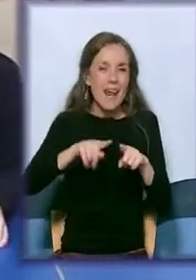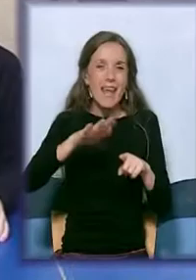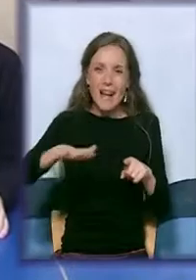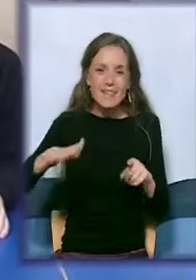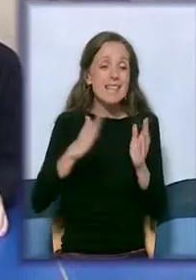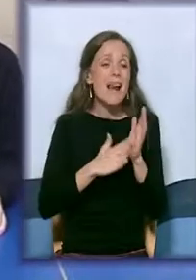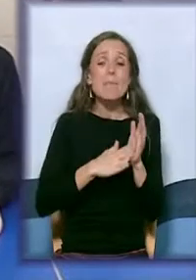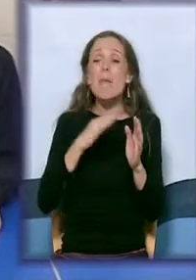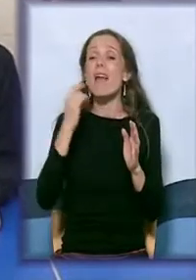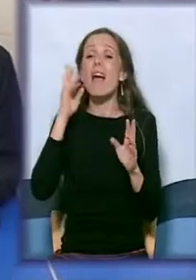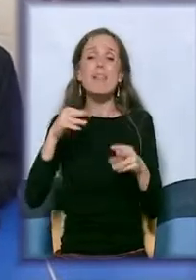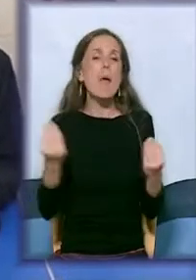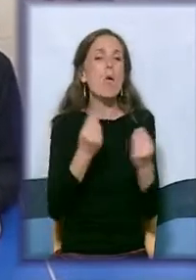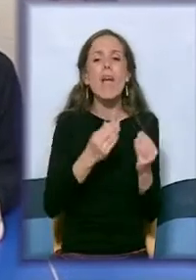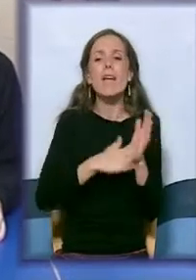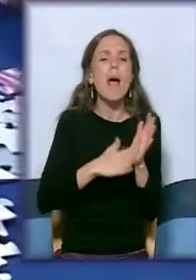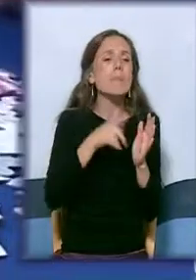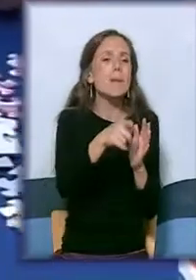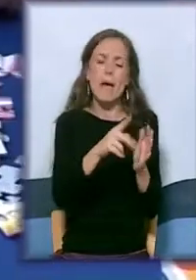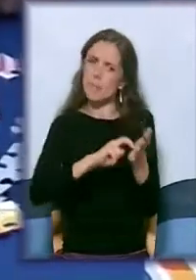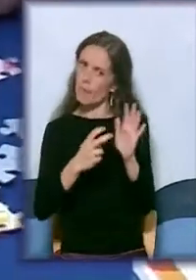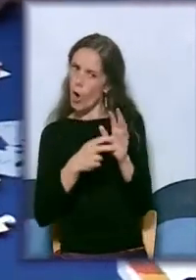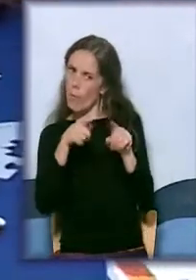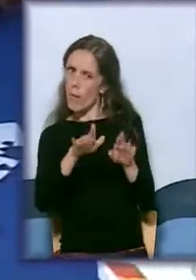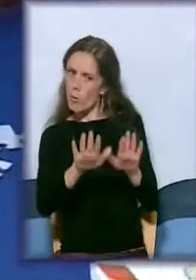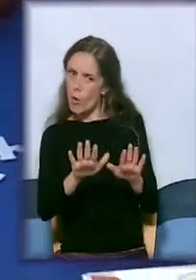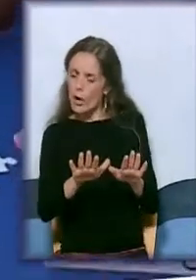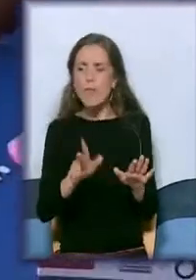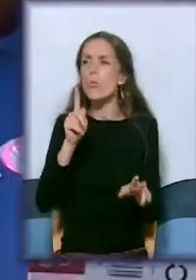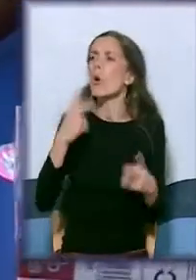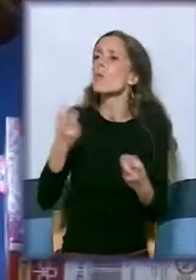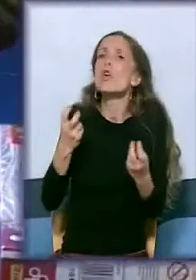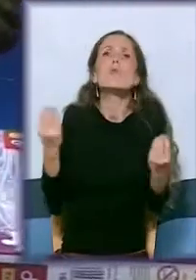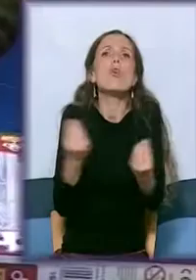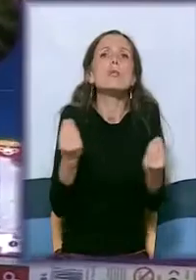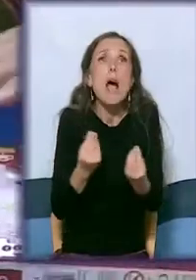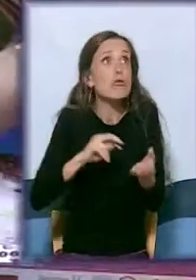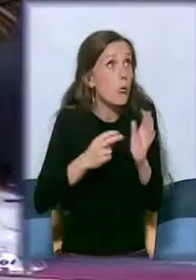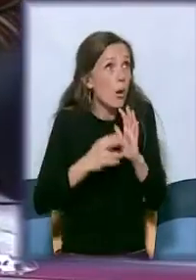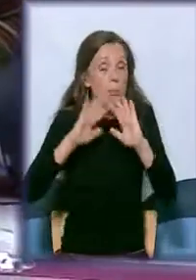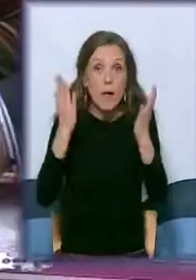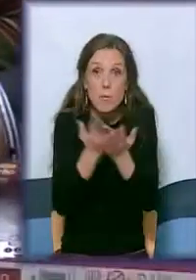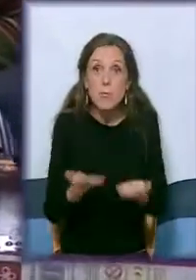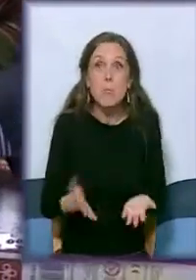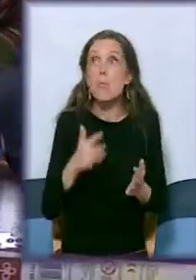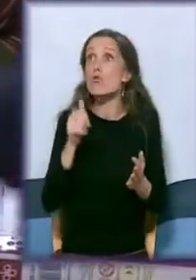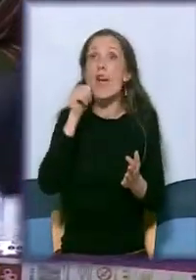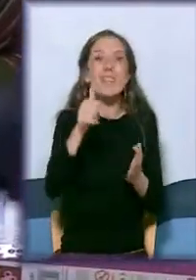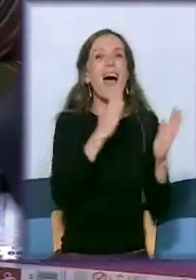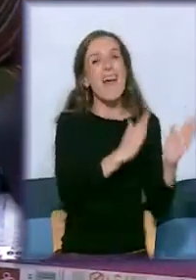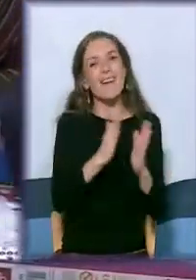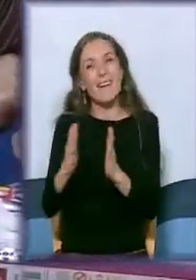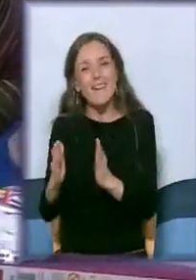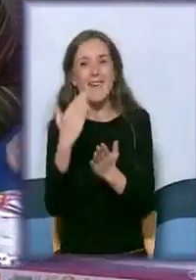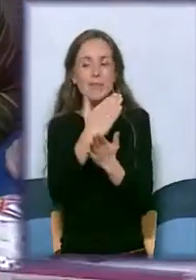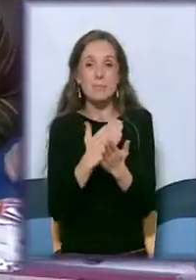u funkcionisanju u boravku, traži se uzrok toga, da li je problem u prostoru, da li je problem u režimu dana, da li je problem u